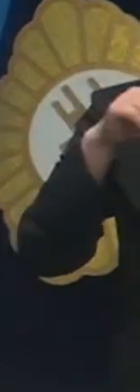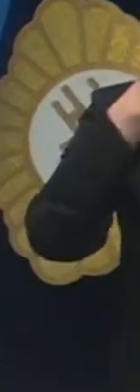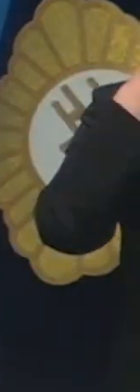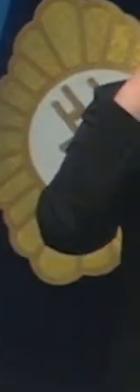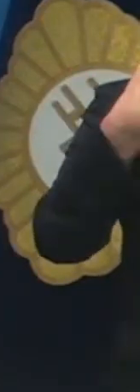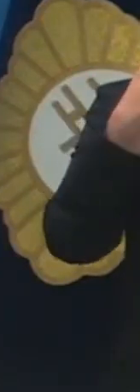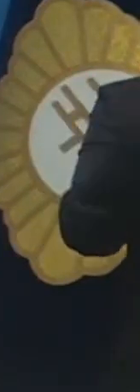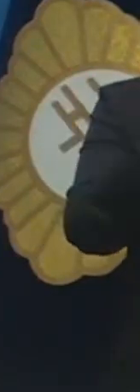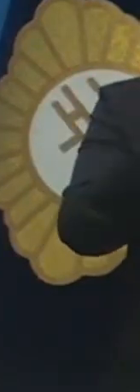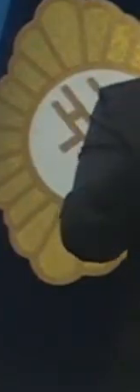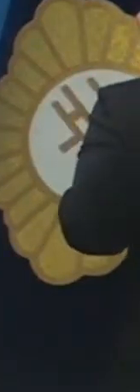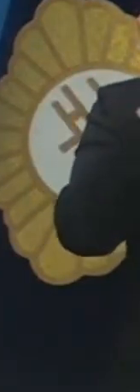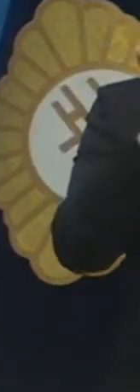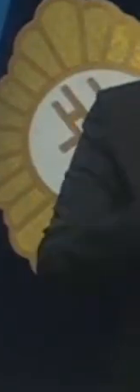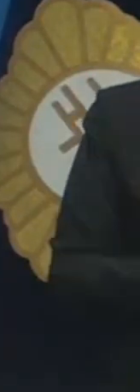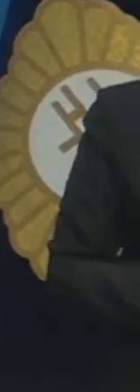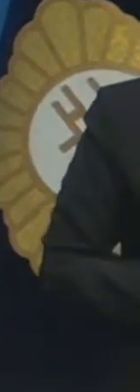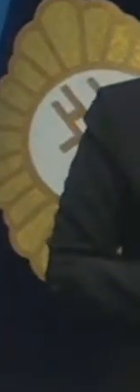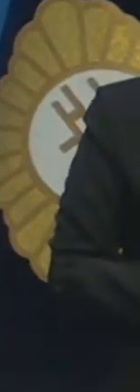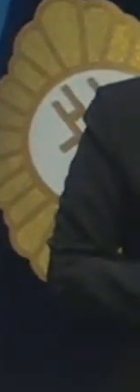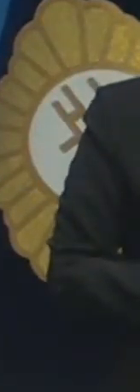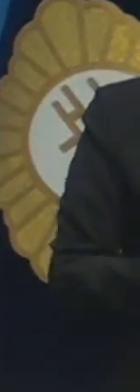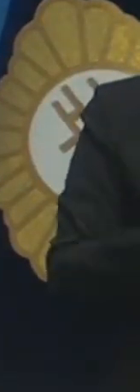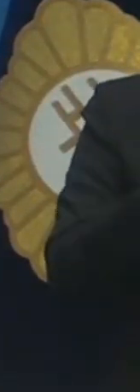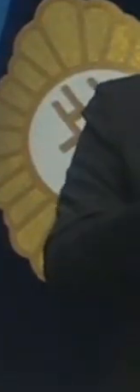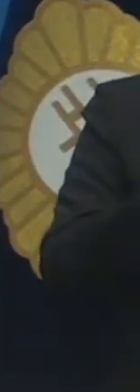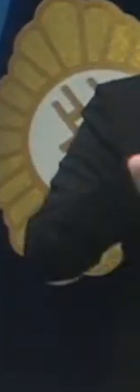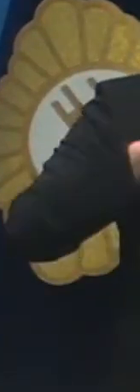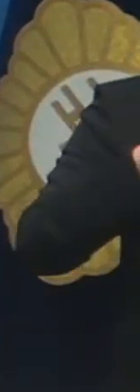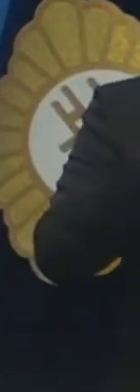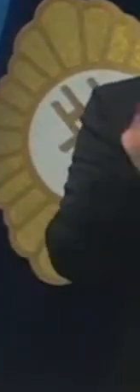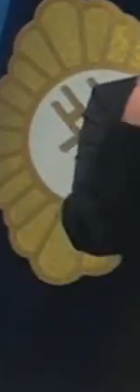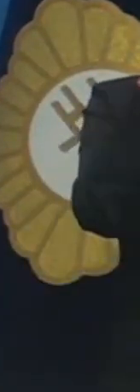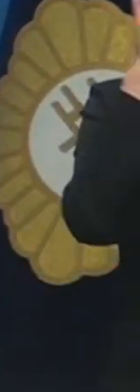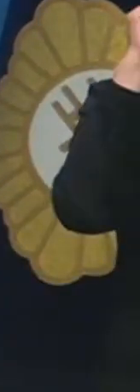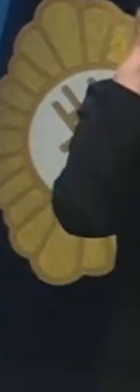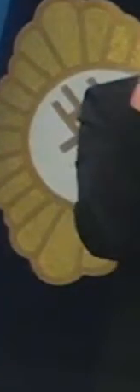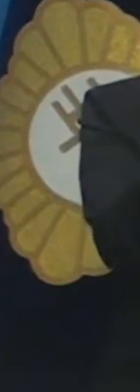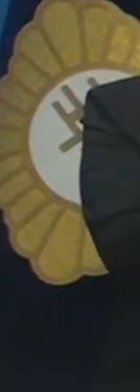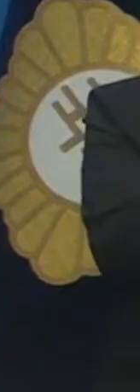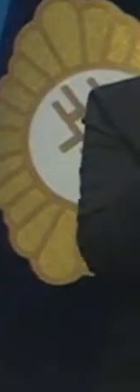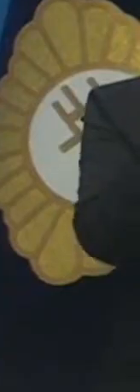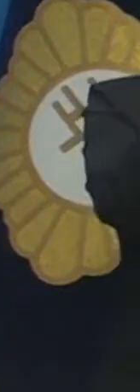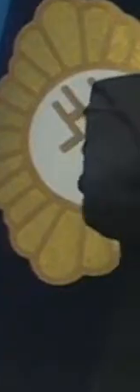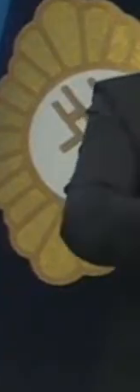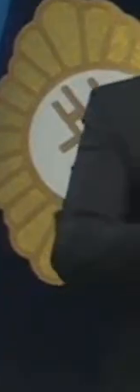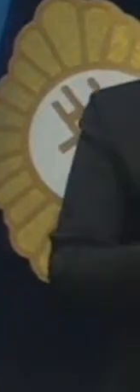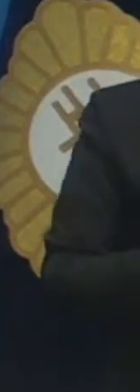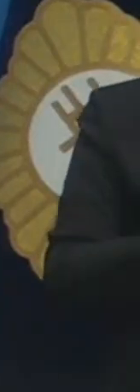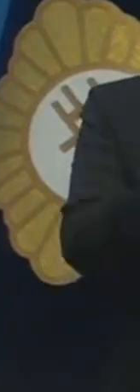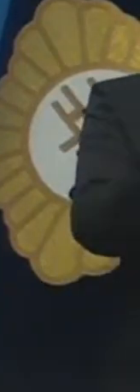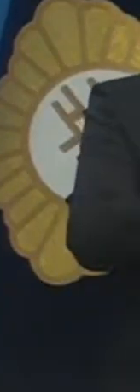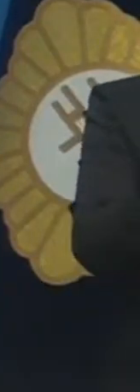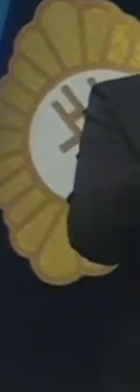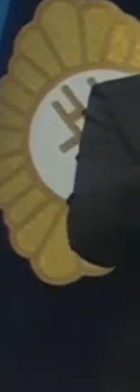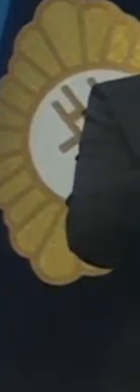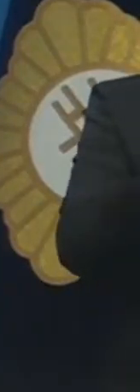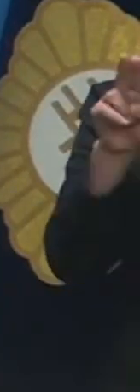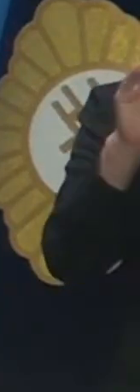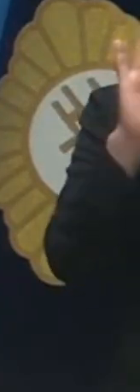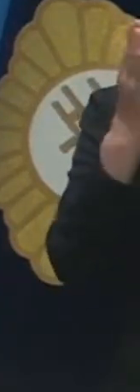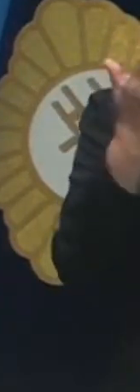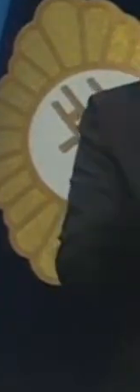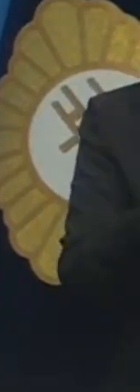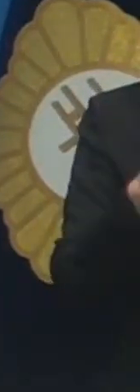확정될 것으로 보입니다. 이제는 국민대 박사학위 절차만 남겨두었습니다. 자동 취소이기 때문에